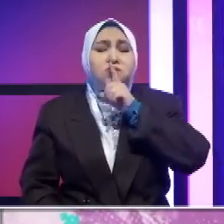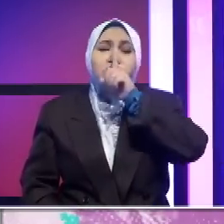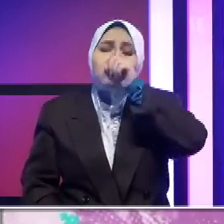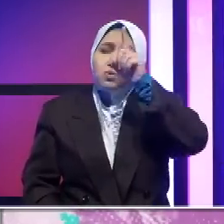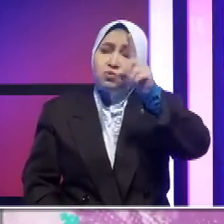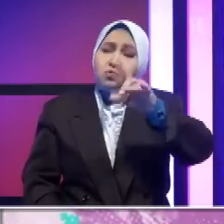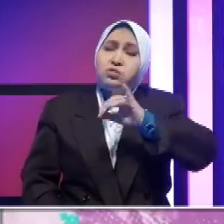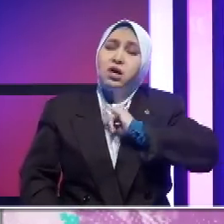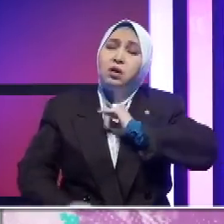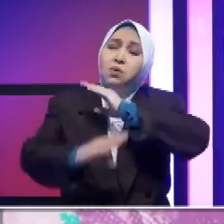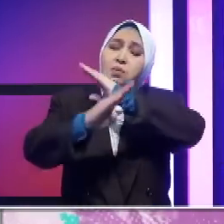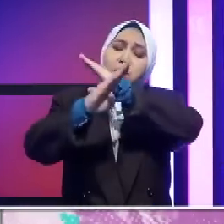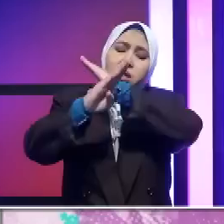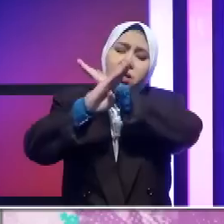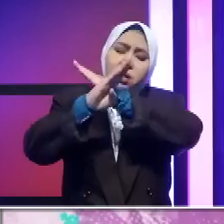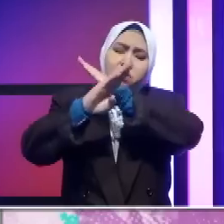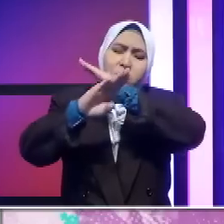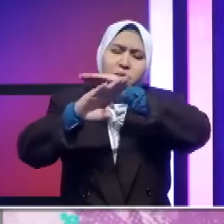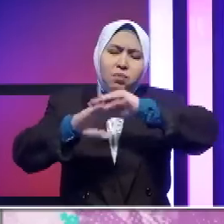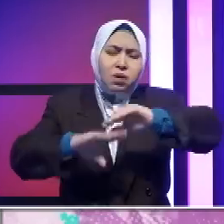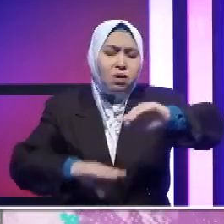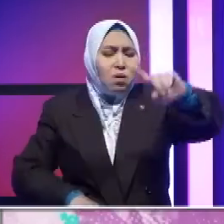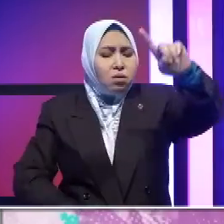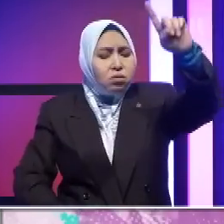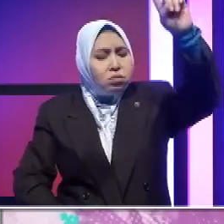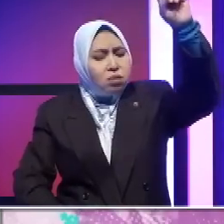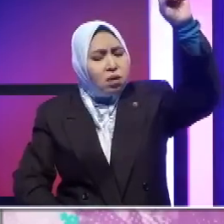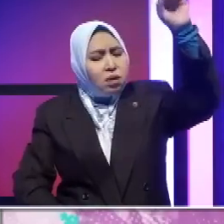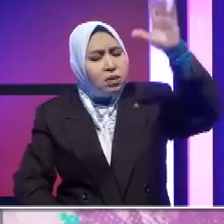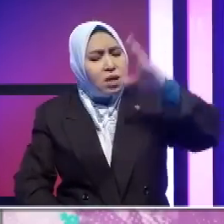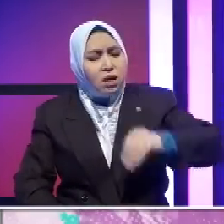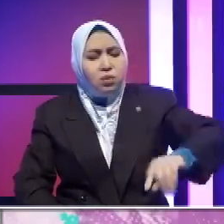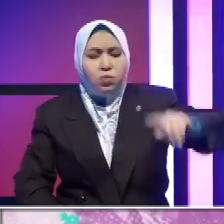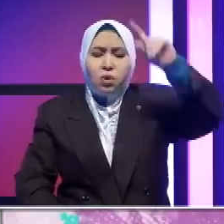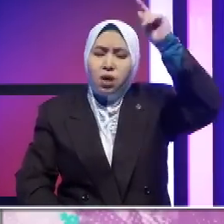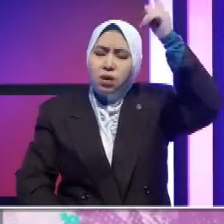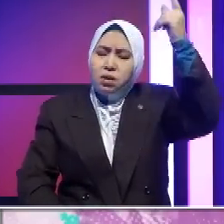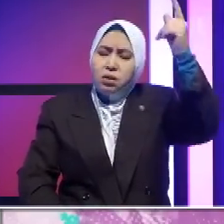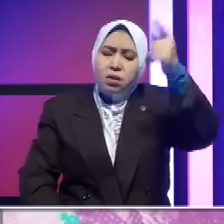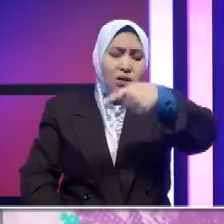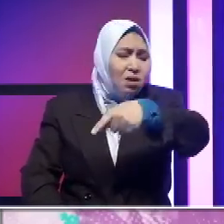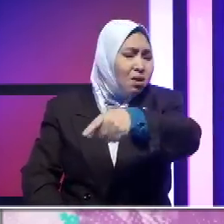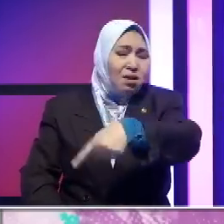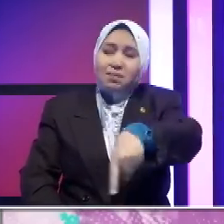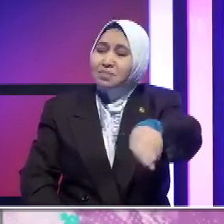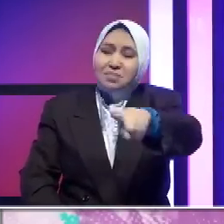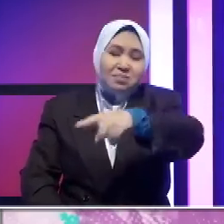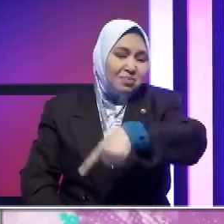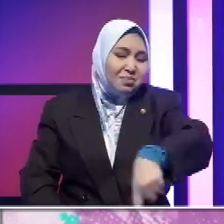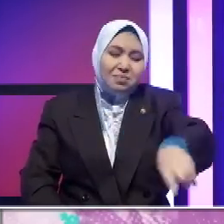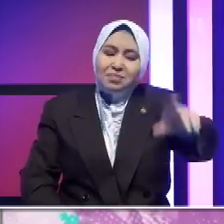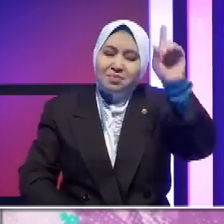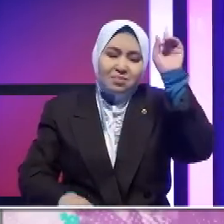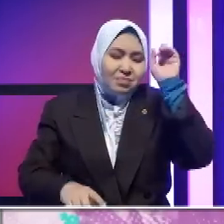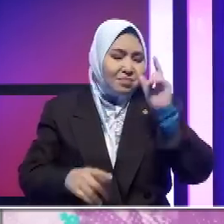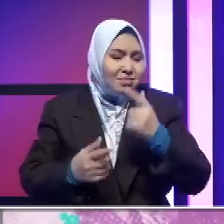إني عذت بربي وربكم من